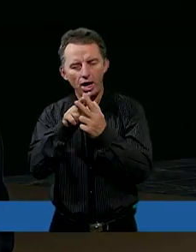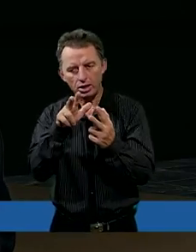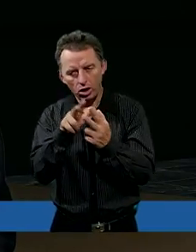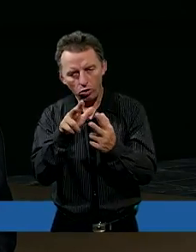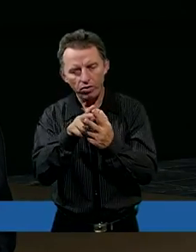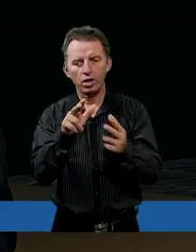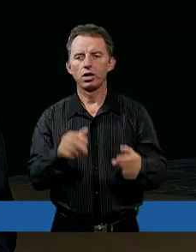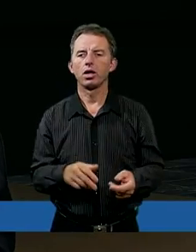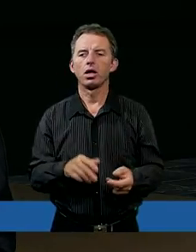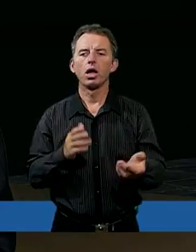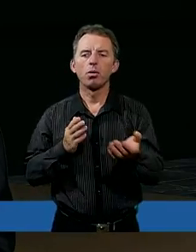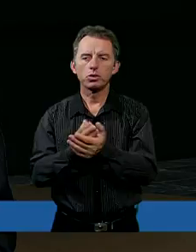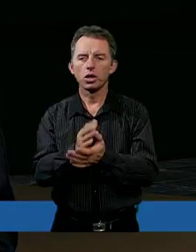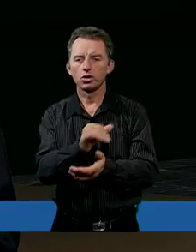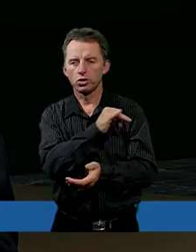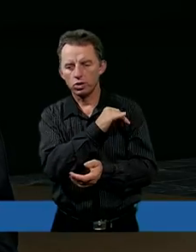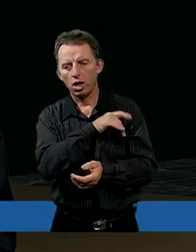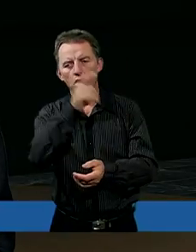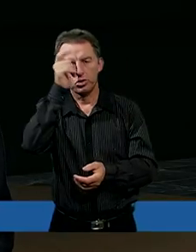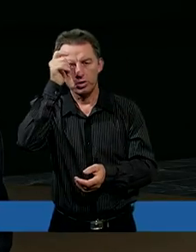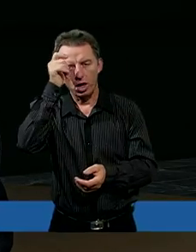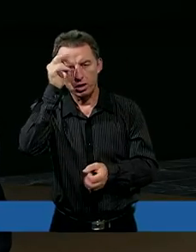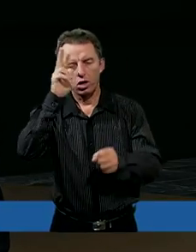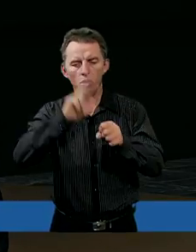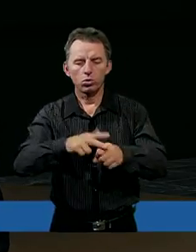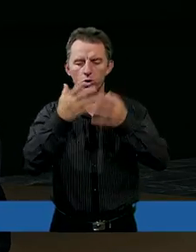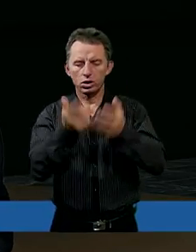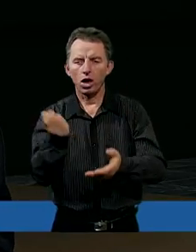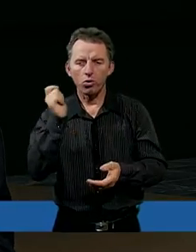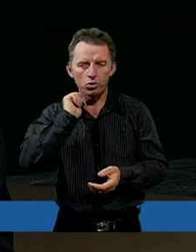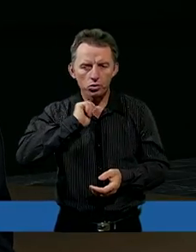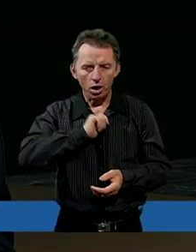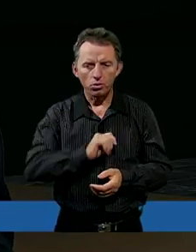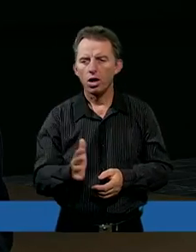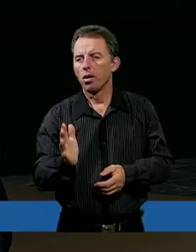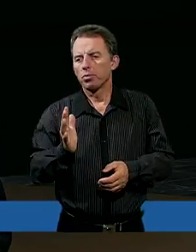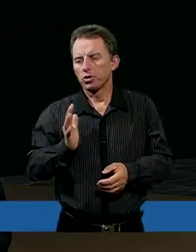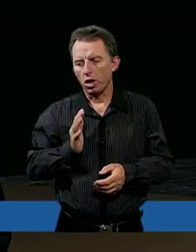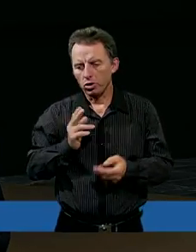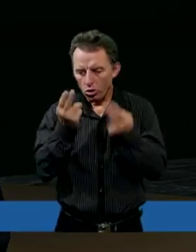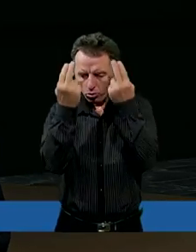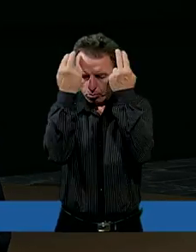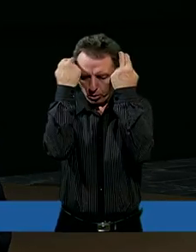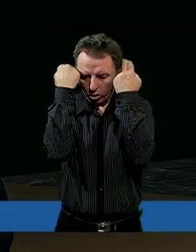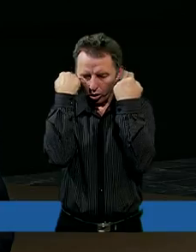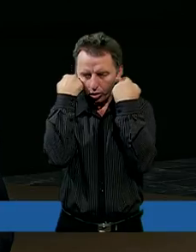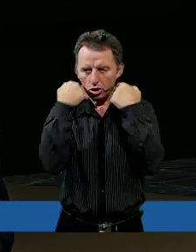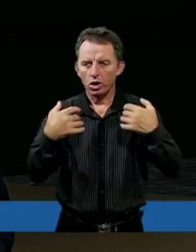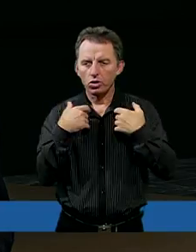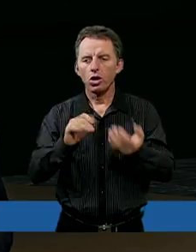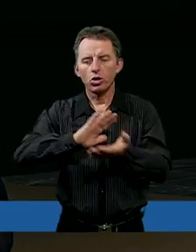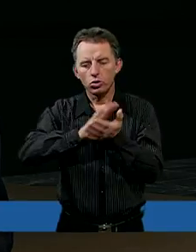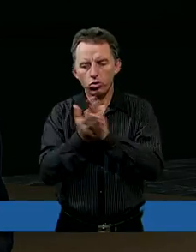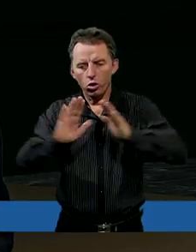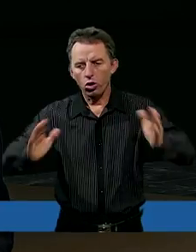atakowany przez grzech, przez szatana, który chciał go zabić, przeżył pokornie życie i złożył